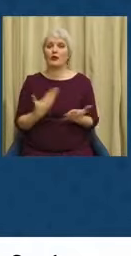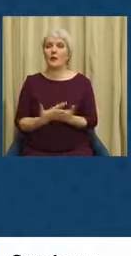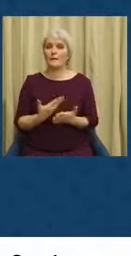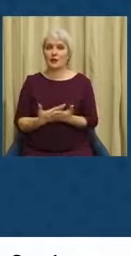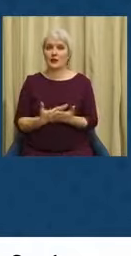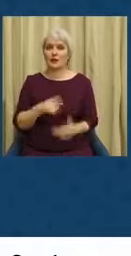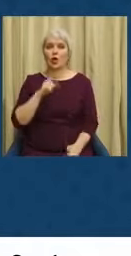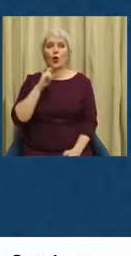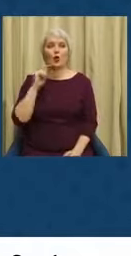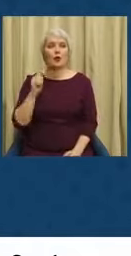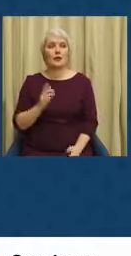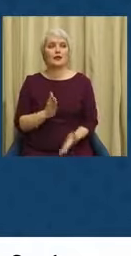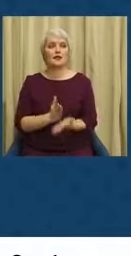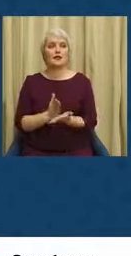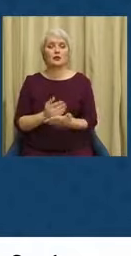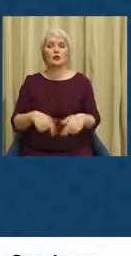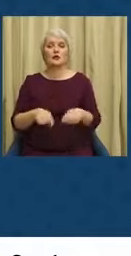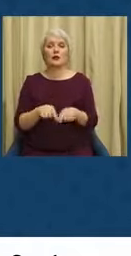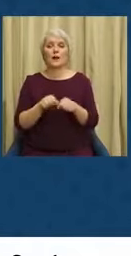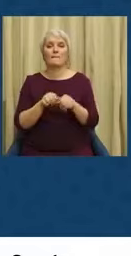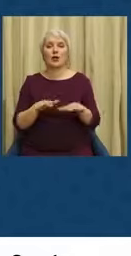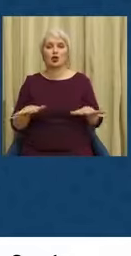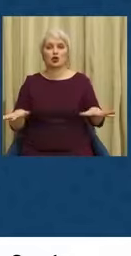в Україні існує така мережа